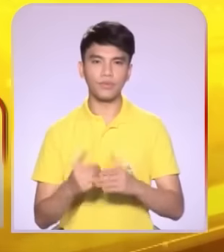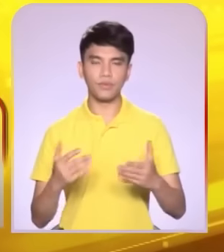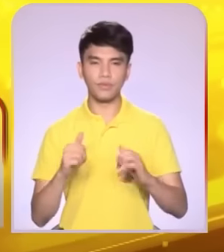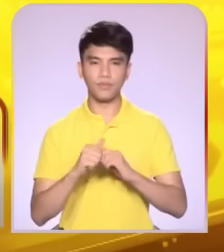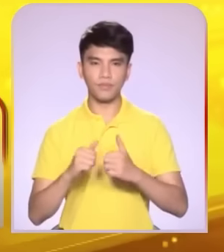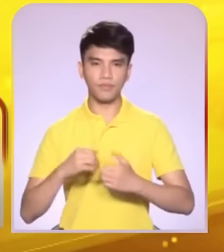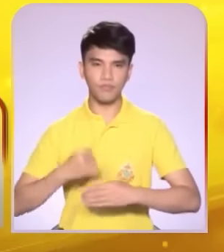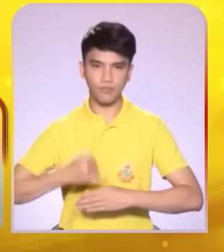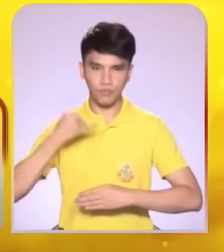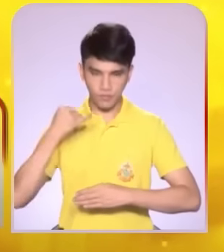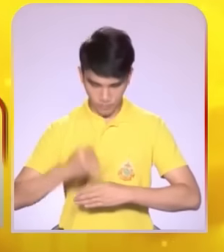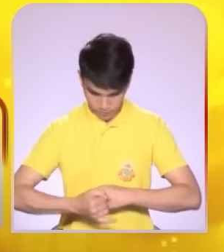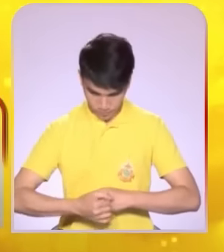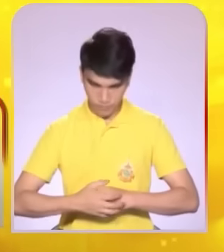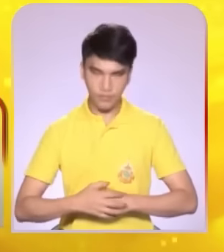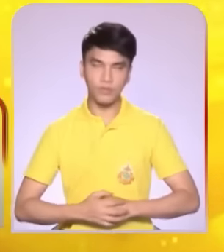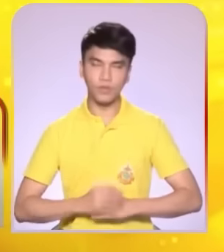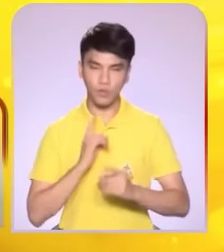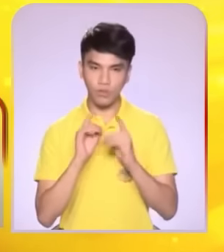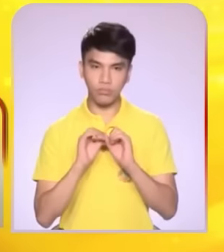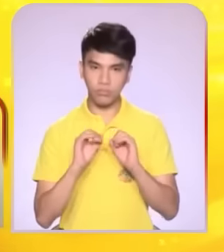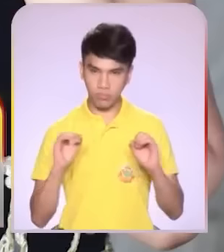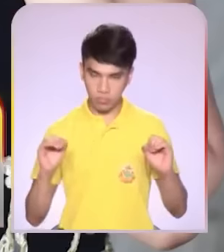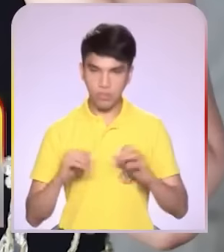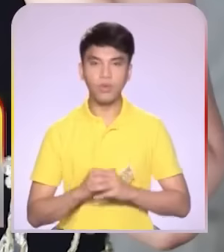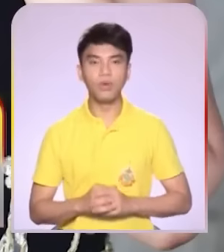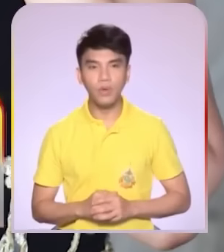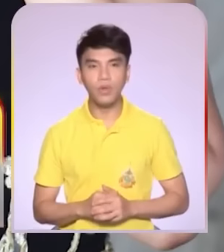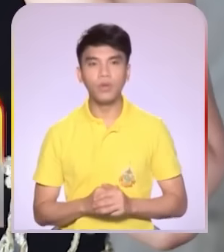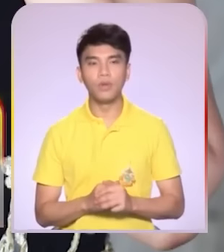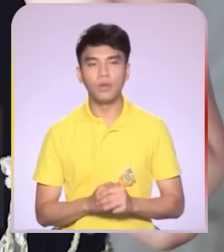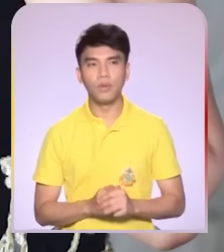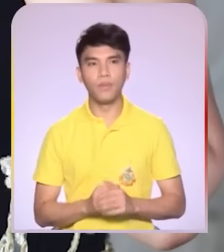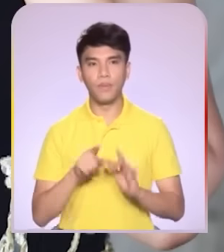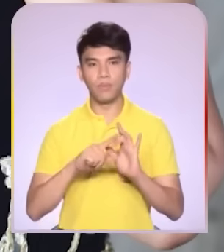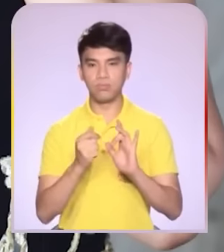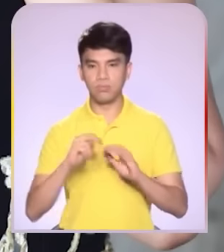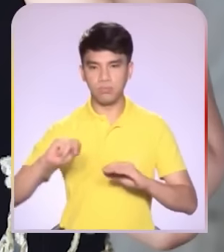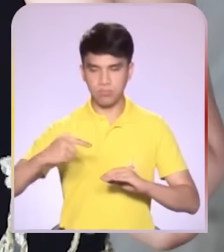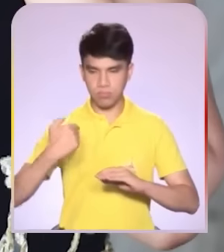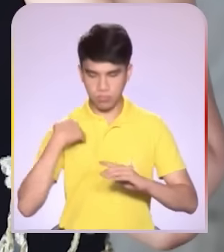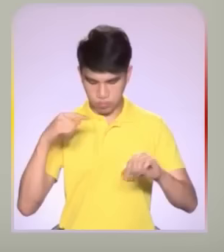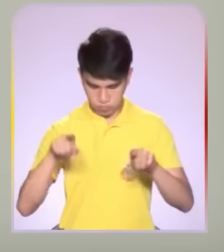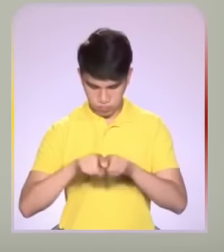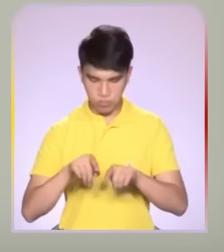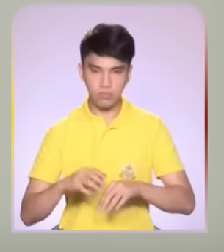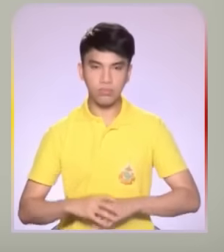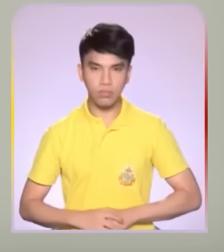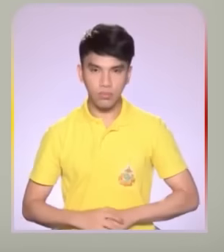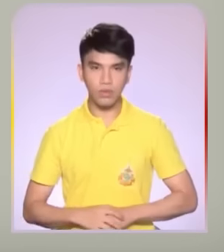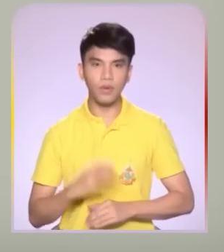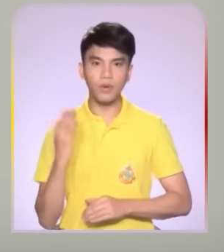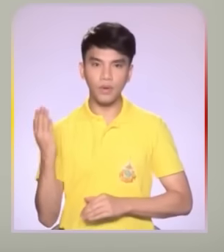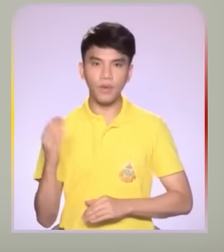ดปัญหาไปเลยแล้วก็ตัดขาดการติดต่อกันอีกทันที อีกคนนึงนะคะคุณป้องณวัฒน์ค่ะก็มีทางด้านของต้นสังกัดก็คือ